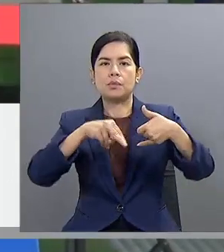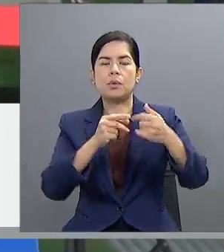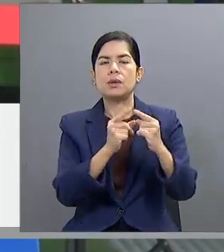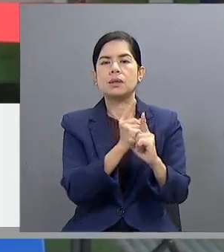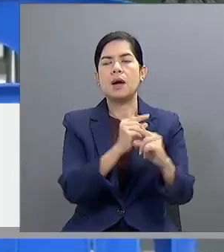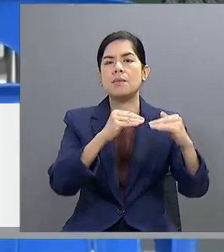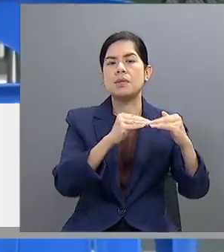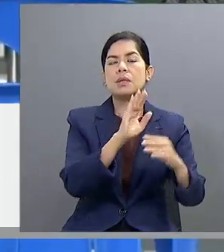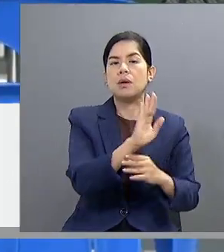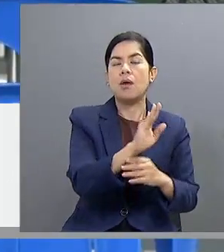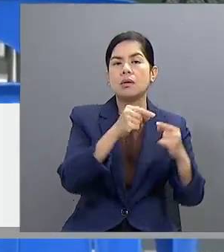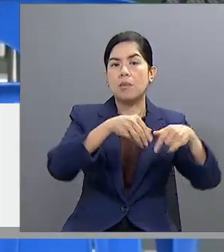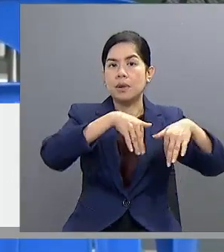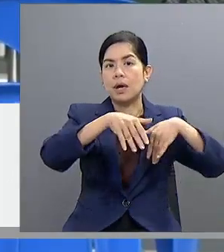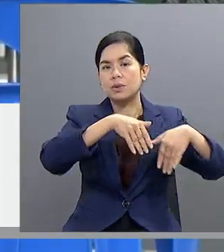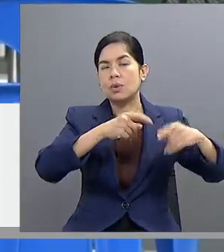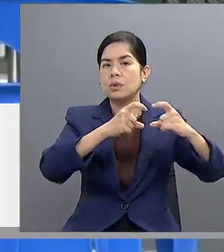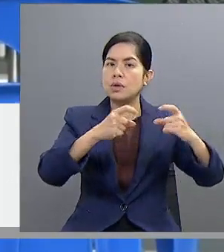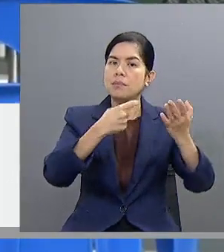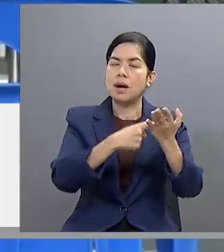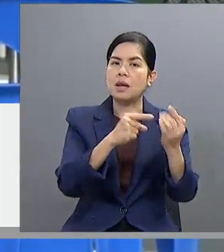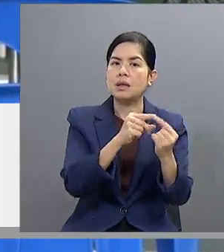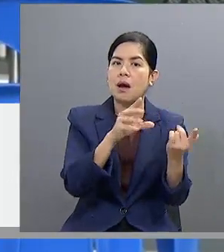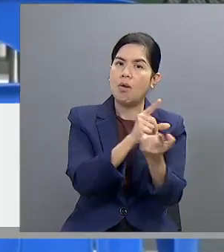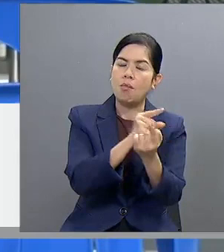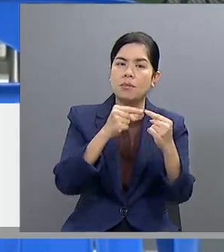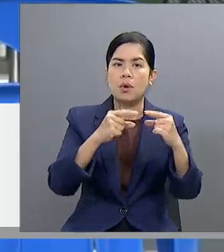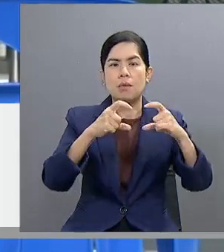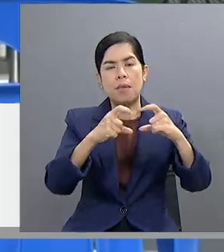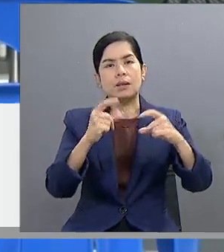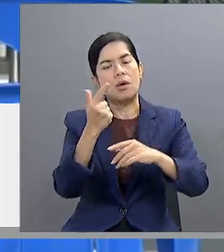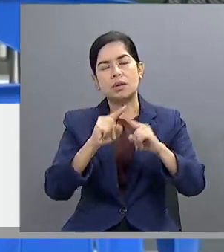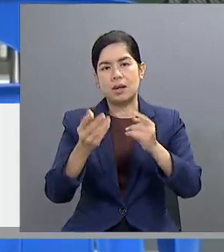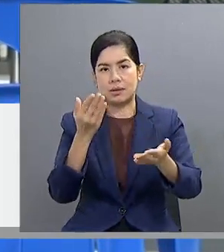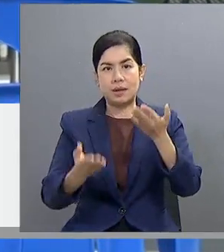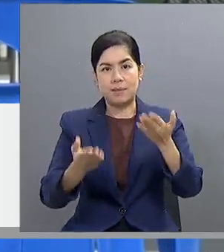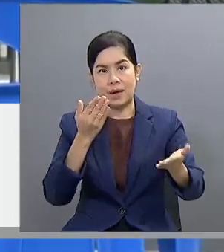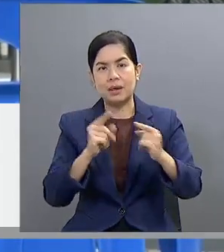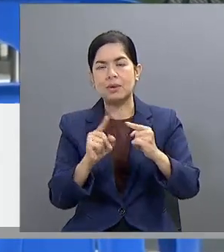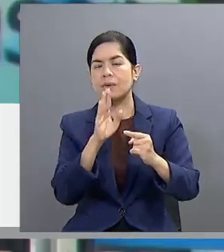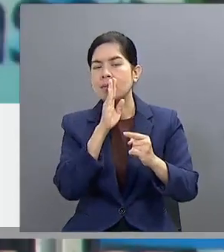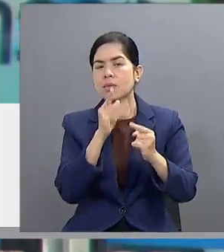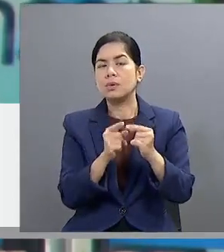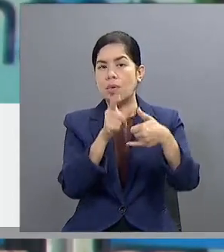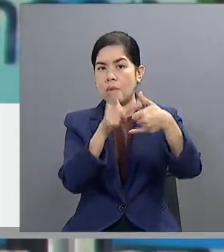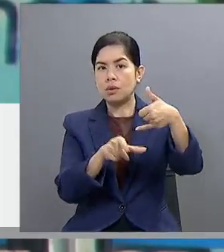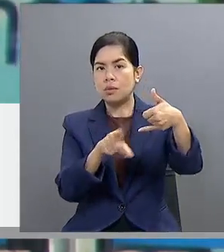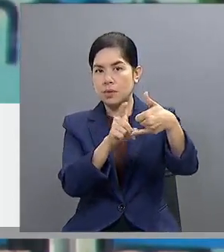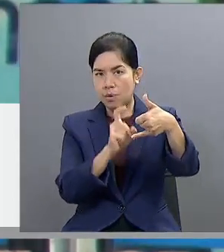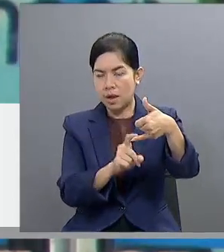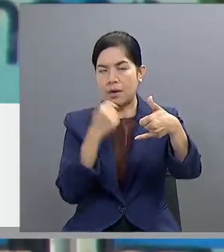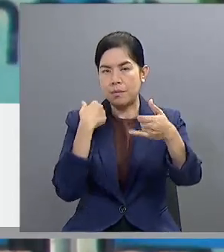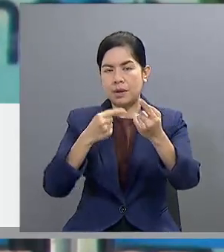แล้วแต่ว่าประชาชนบางส่วนที่มีอาการต้องสงสัยยังคงเข้ารับการตรวจที่สถานพยาบาลใกล้บ้านได้ค่ะโดยเฉพาะโรง